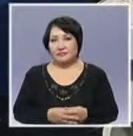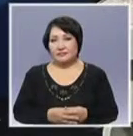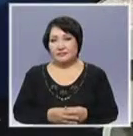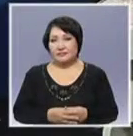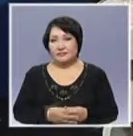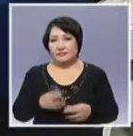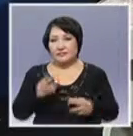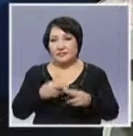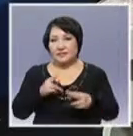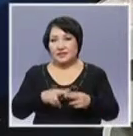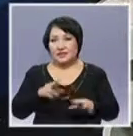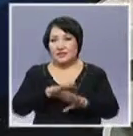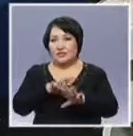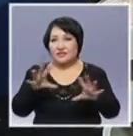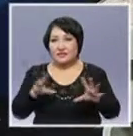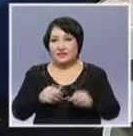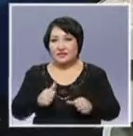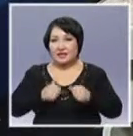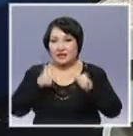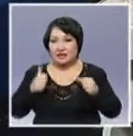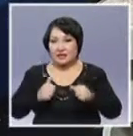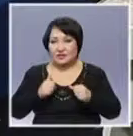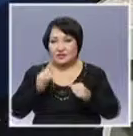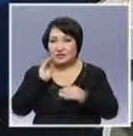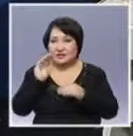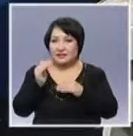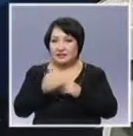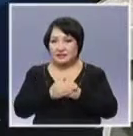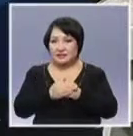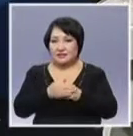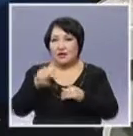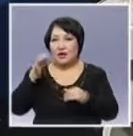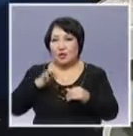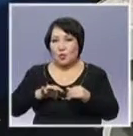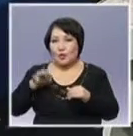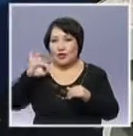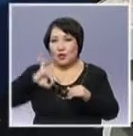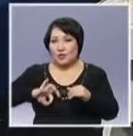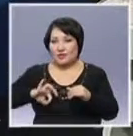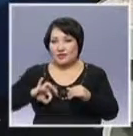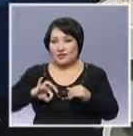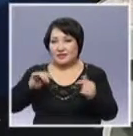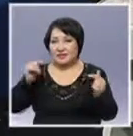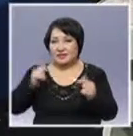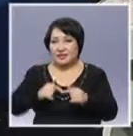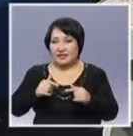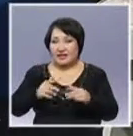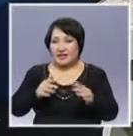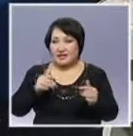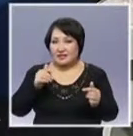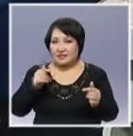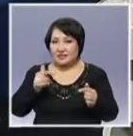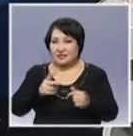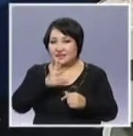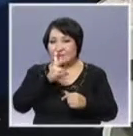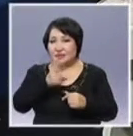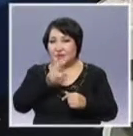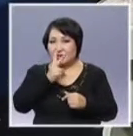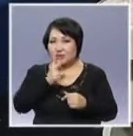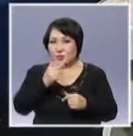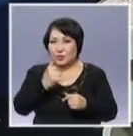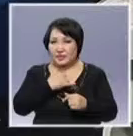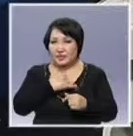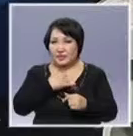все стараются скрыть доходы. И именно зарплату. Вот у меня отец